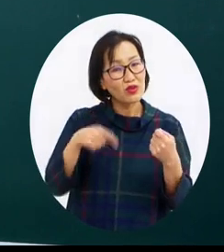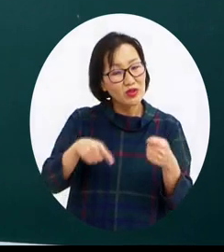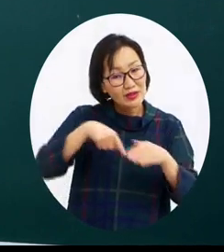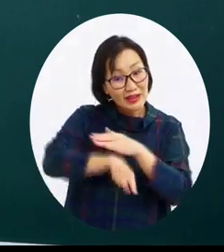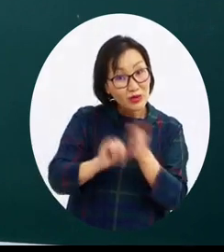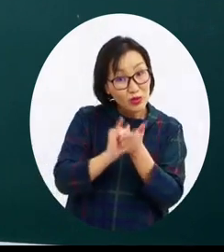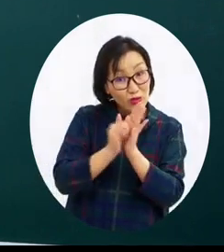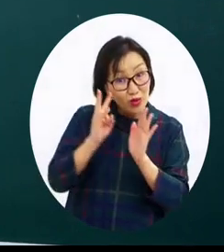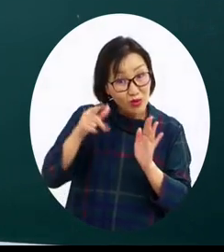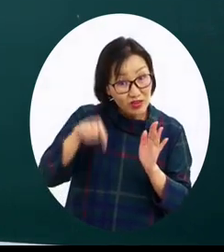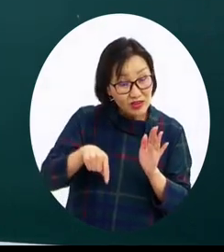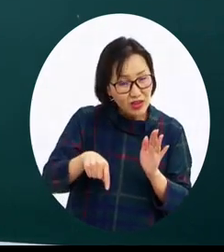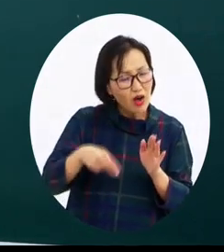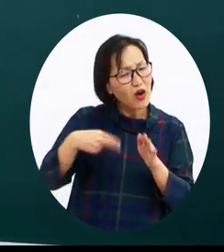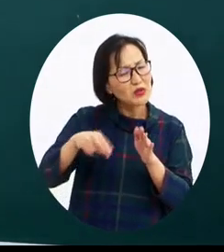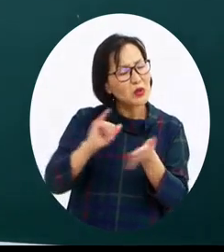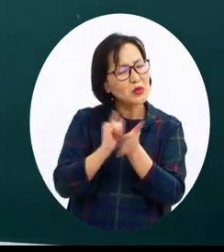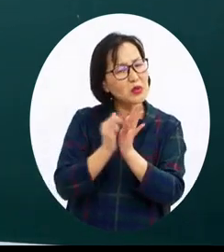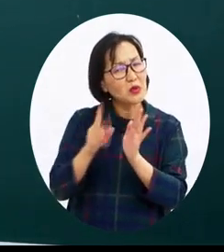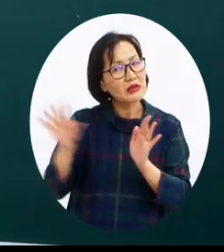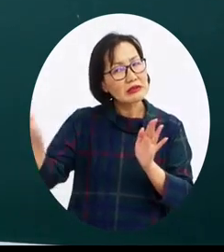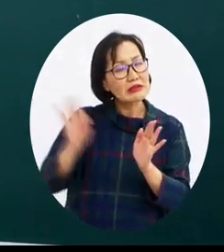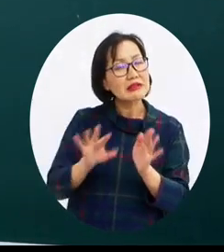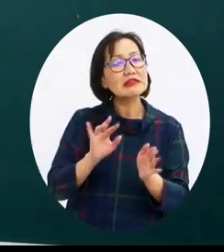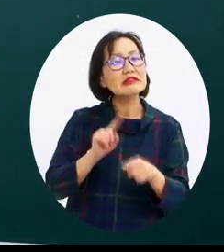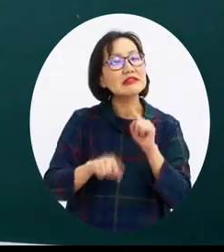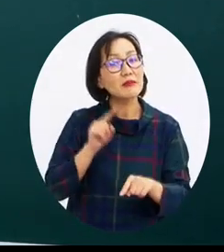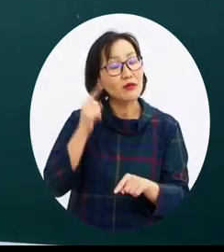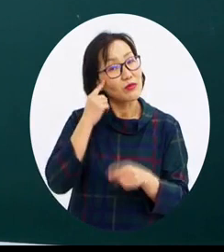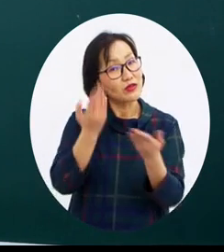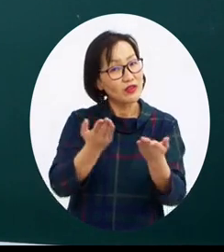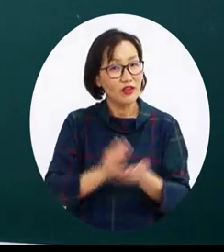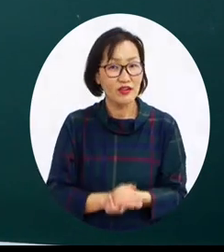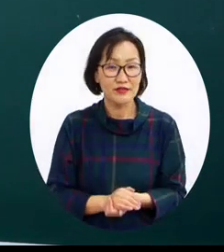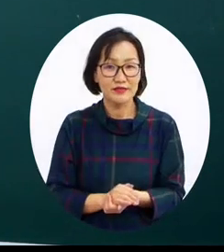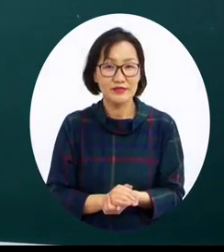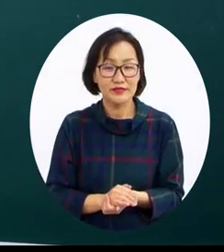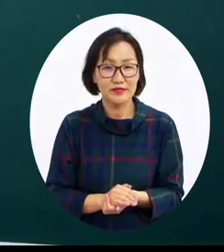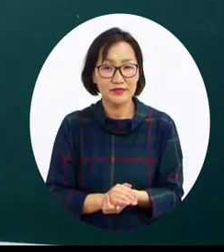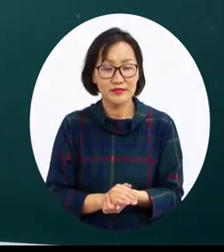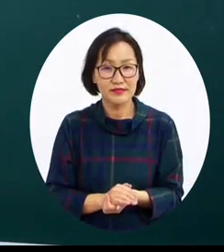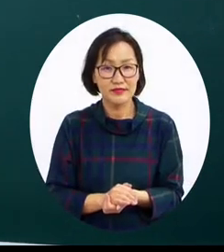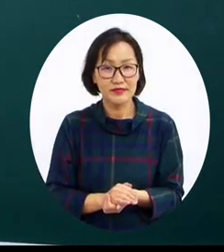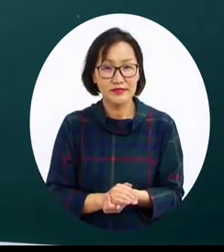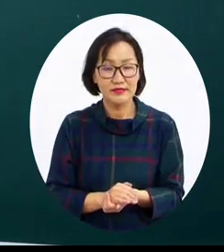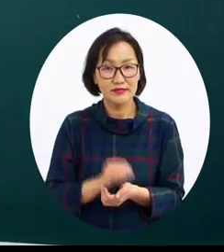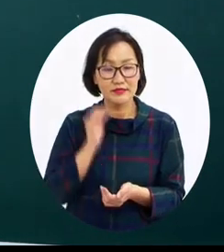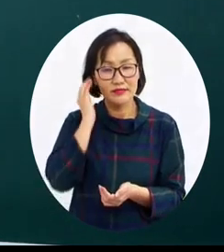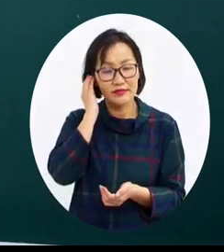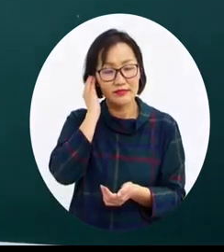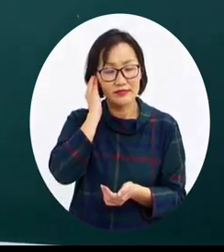хэлцүүгнтэй маань ойрцоогтой ямар үг байж болох вэ? Жохон бодъё. За юу